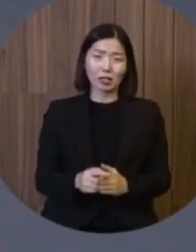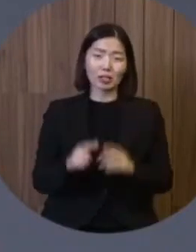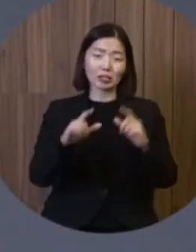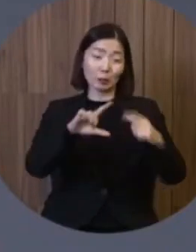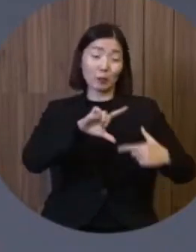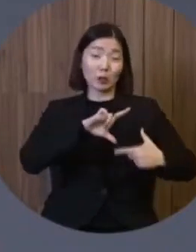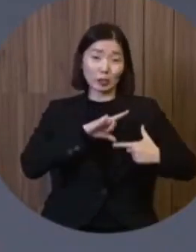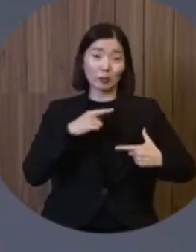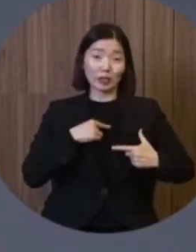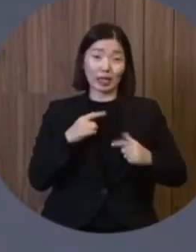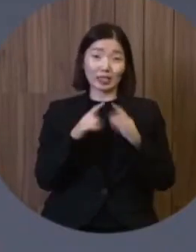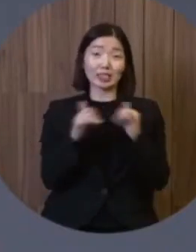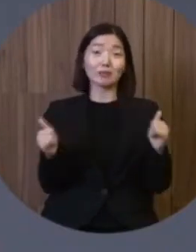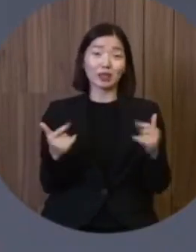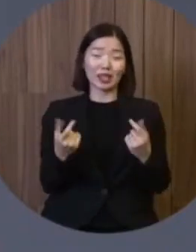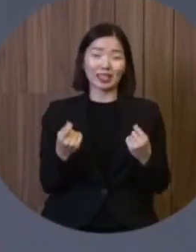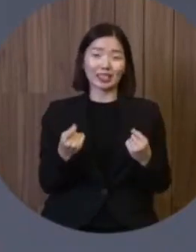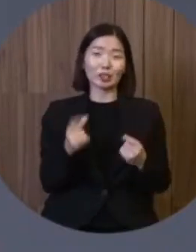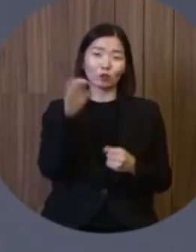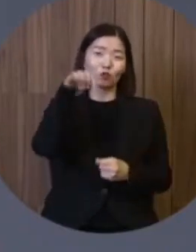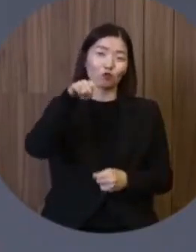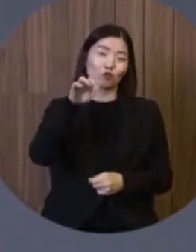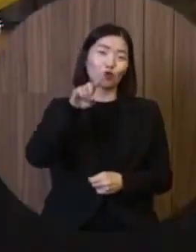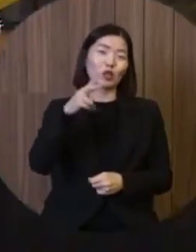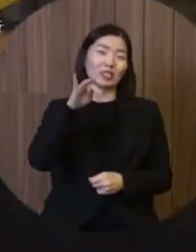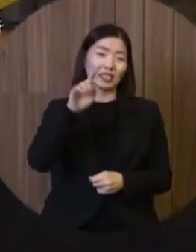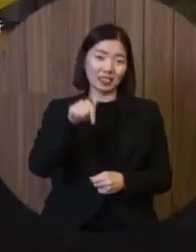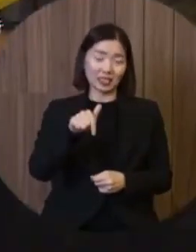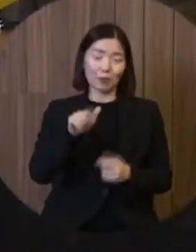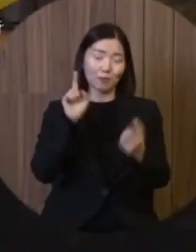전북도민 기호 3번 우원식입니다. 반갑습니다.